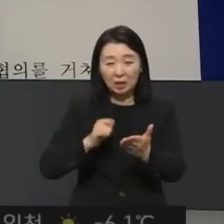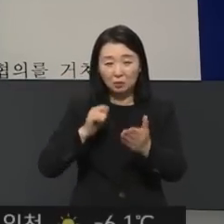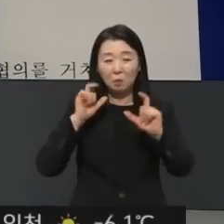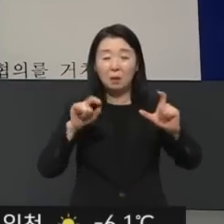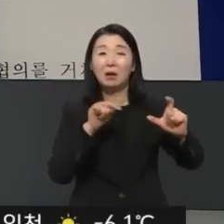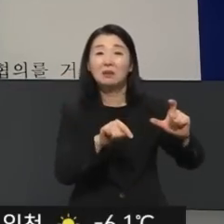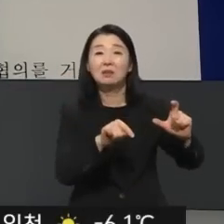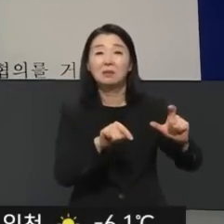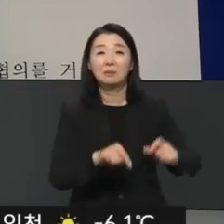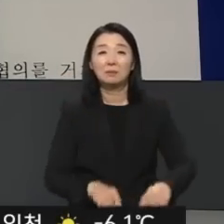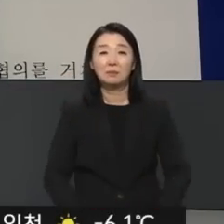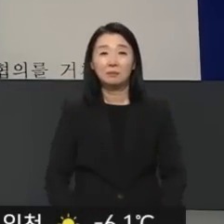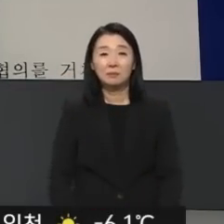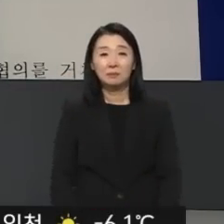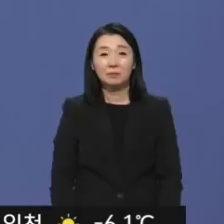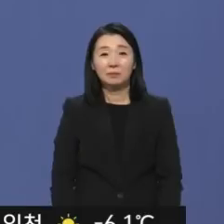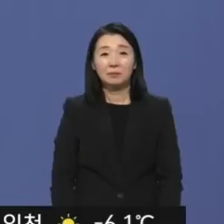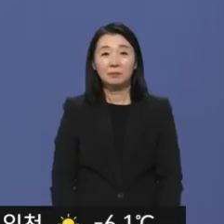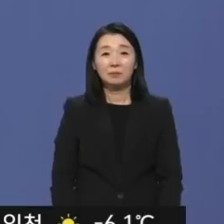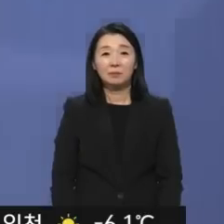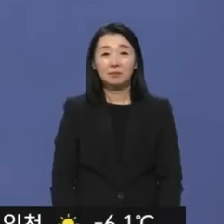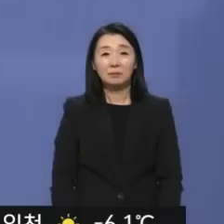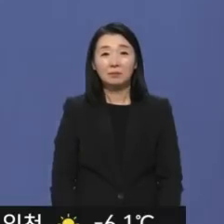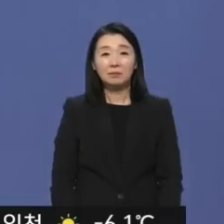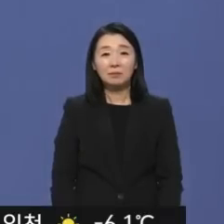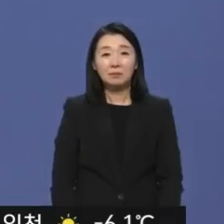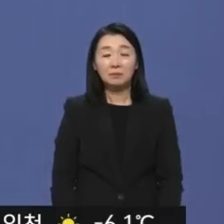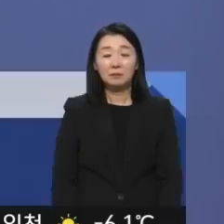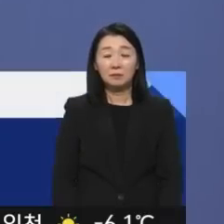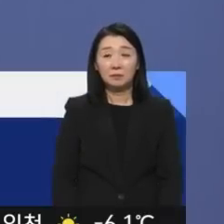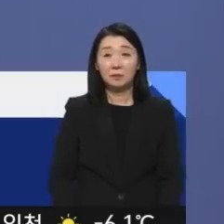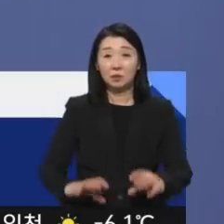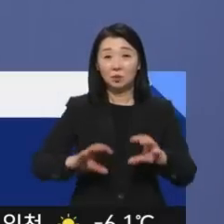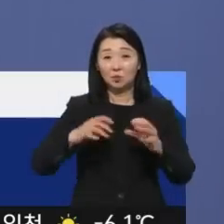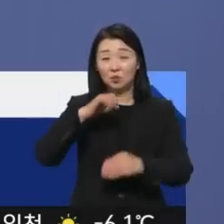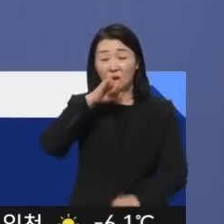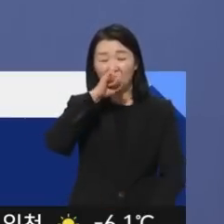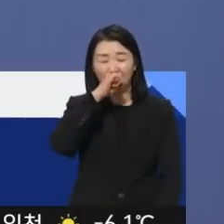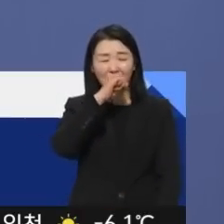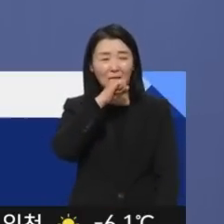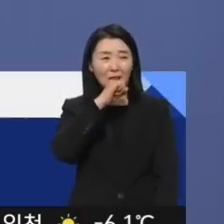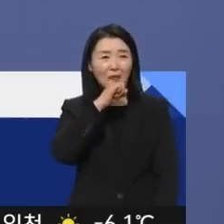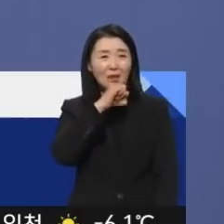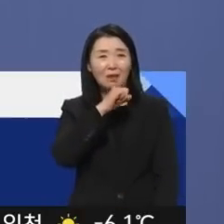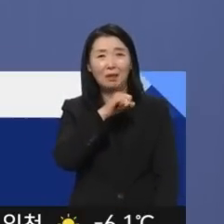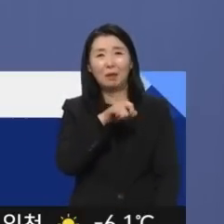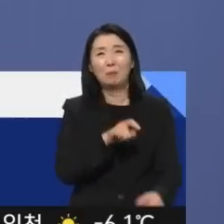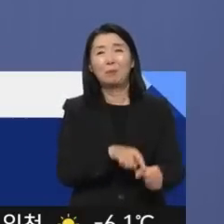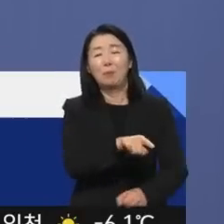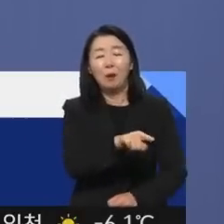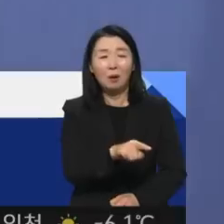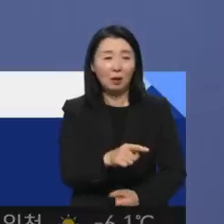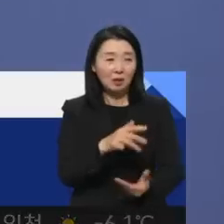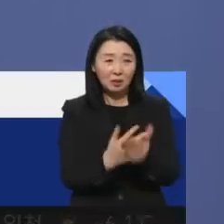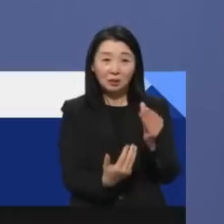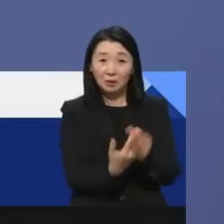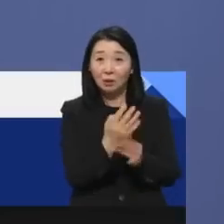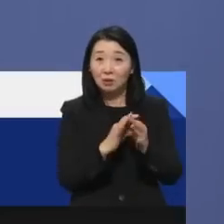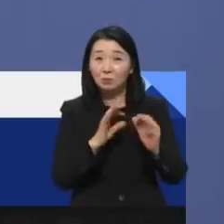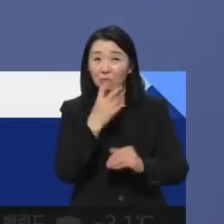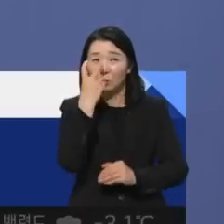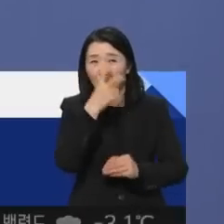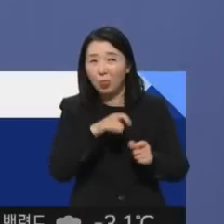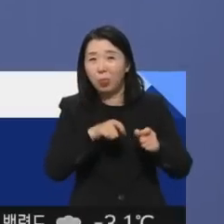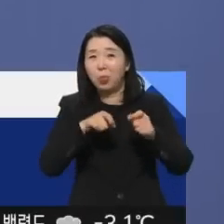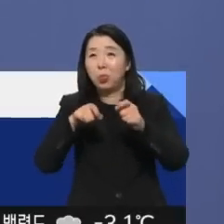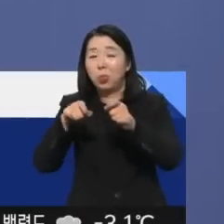이미 보이기 시작했죠. 국가 예산을 인질 삼아 이태원 참사 국정조사를